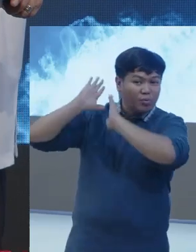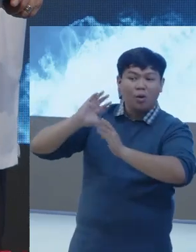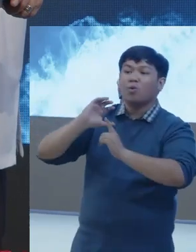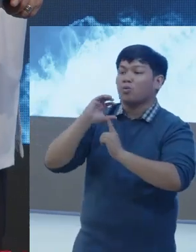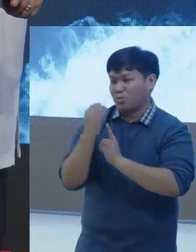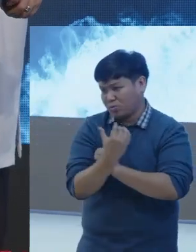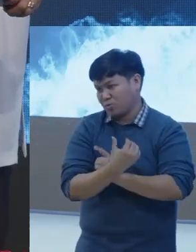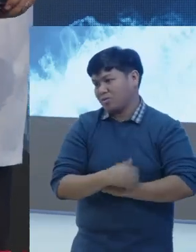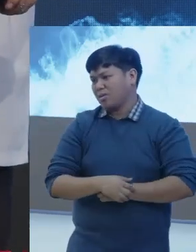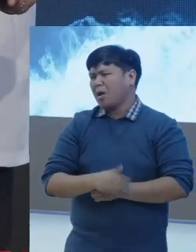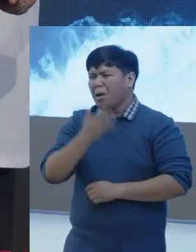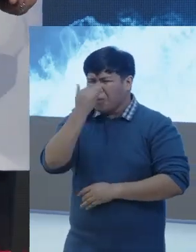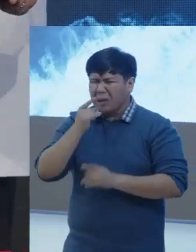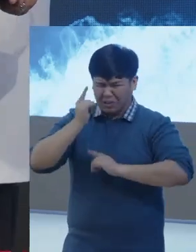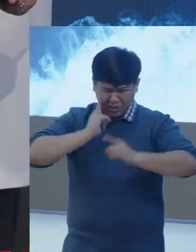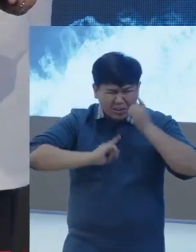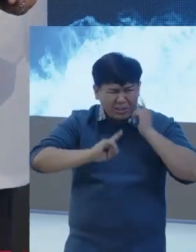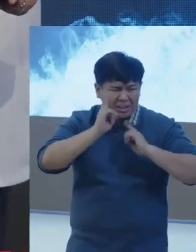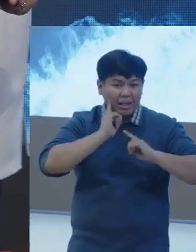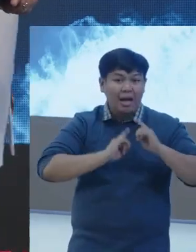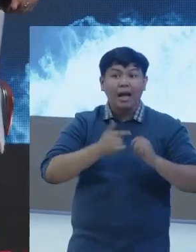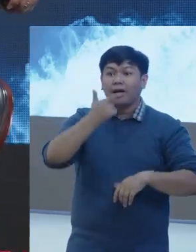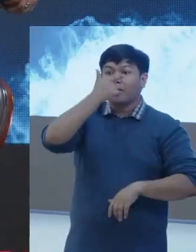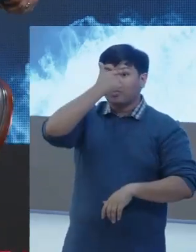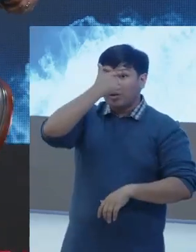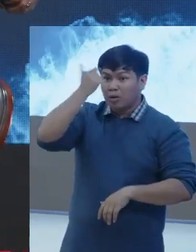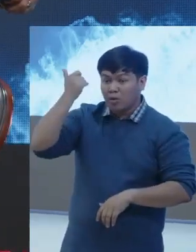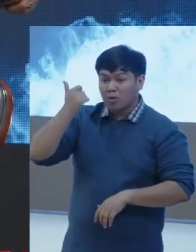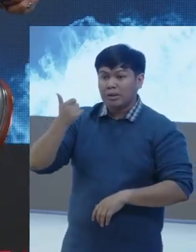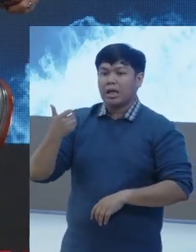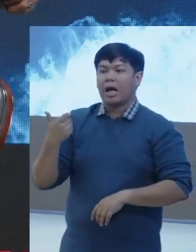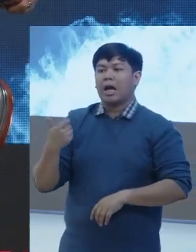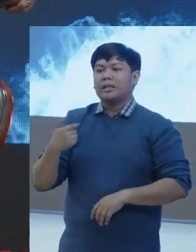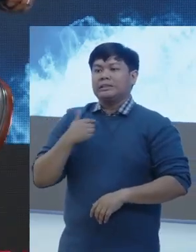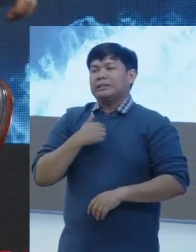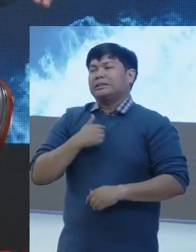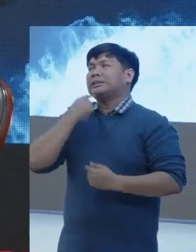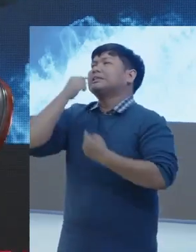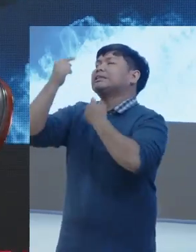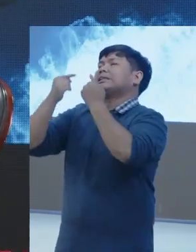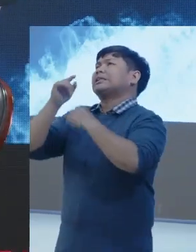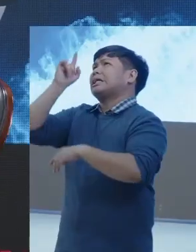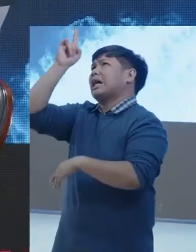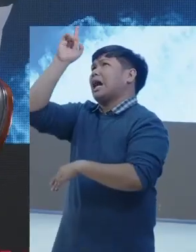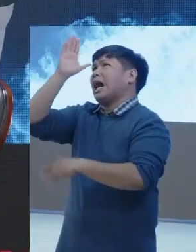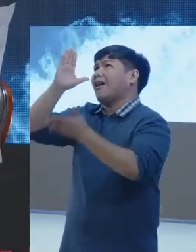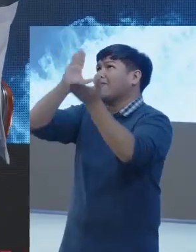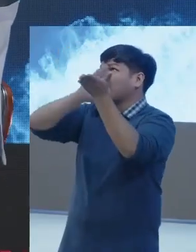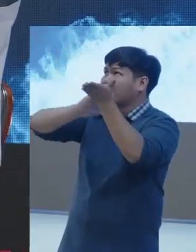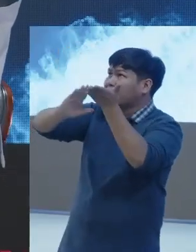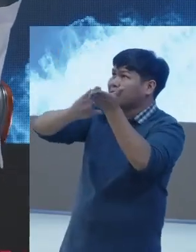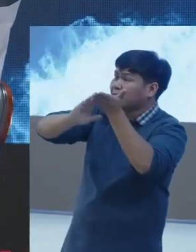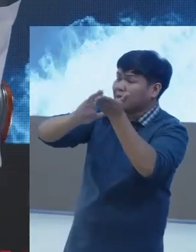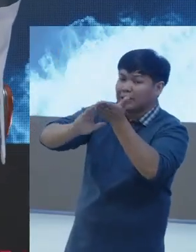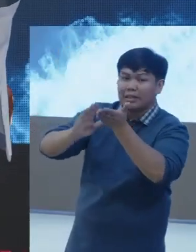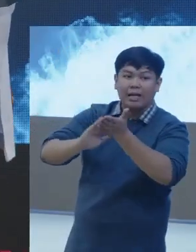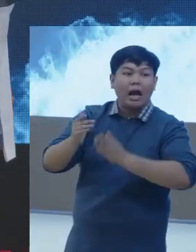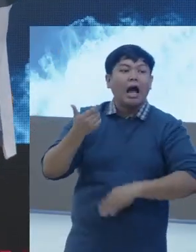Bakit sila nagluluksa? Sapagkat meron silang pagsisisi na malalim at taus-puso na